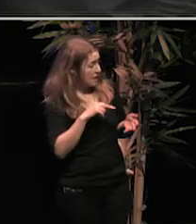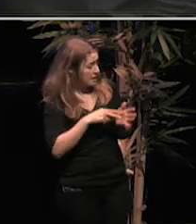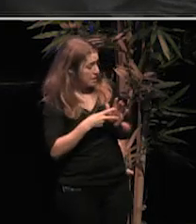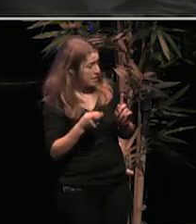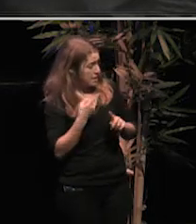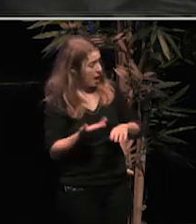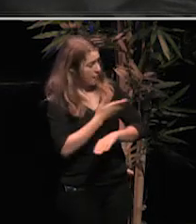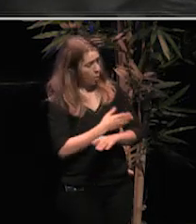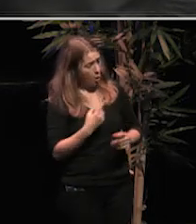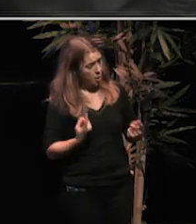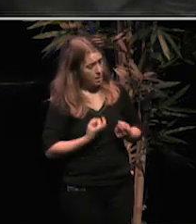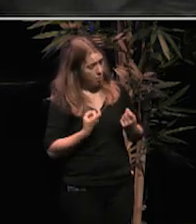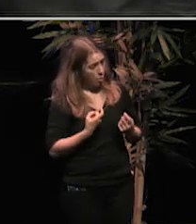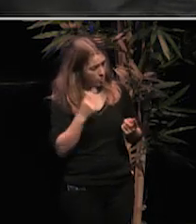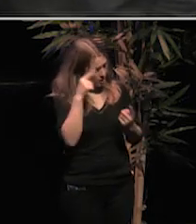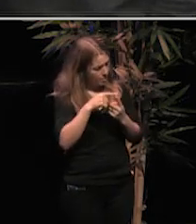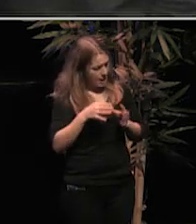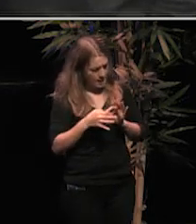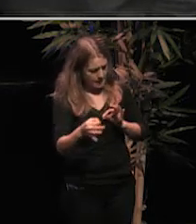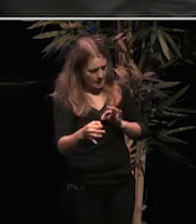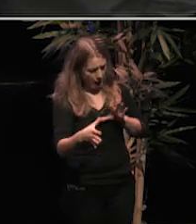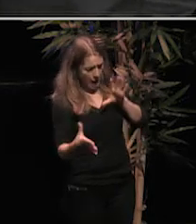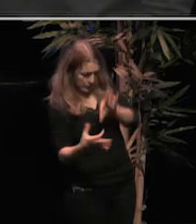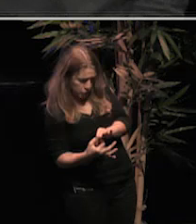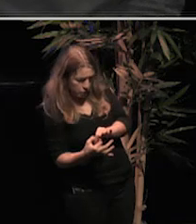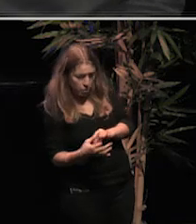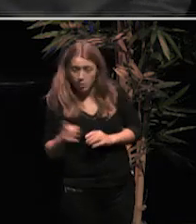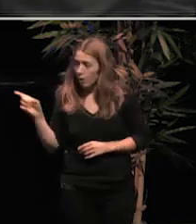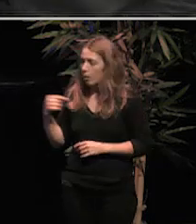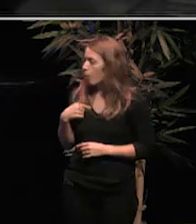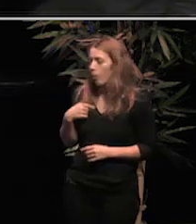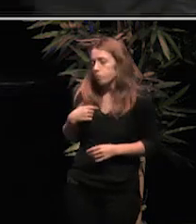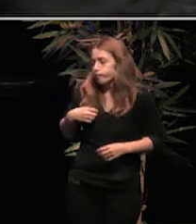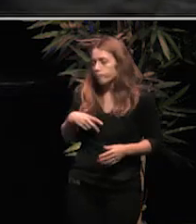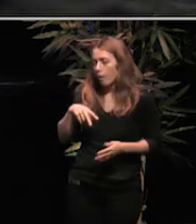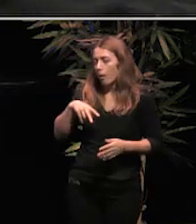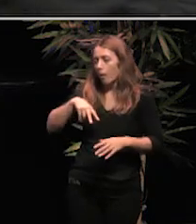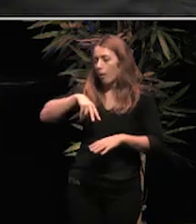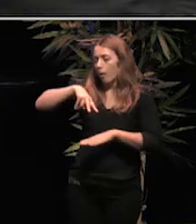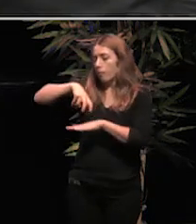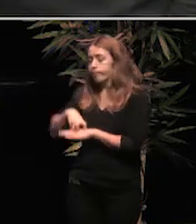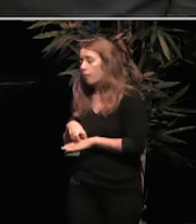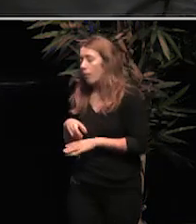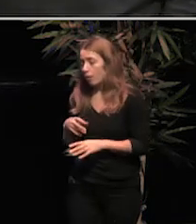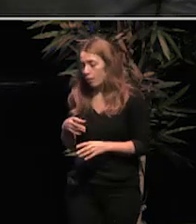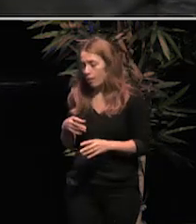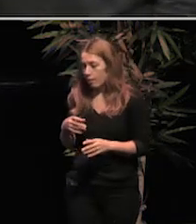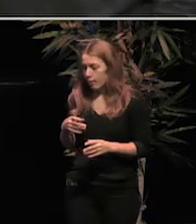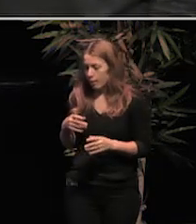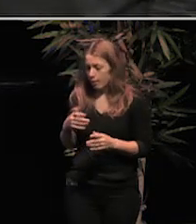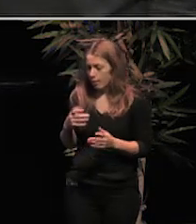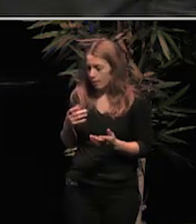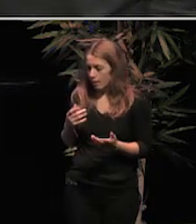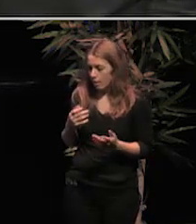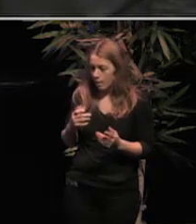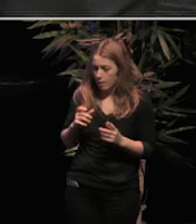entraînées qui te permettent de te raccrocher sur cette ligne ou Moi, je me suis écroulé avec juste la lucidité qu'il fallait pour pouvoir mettre